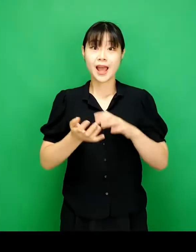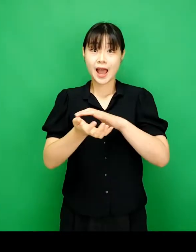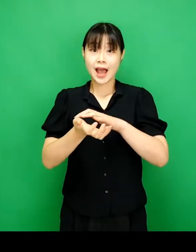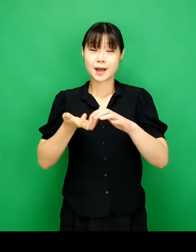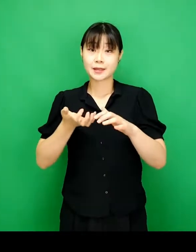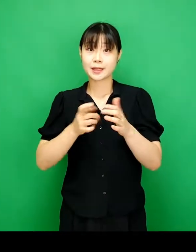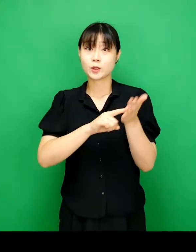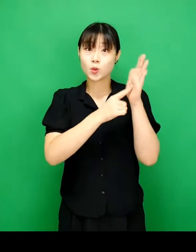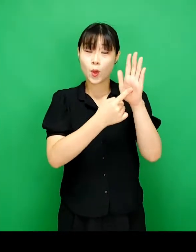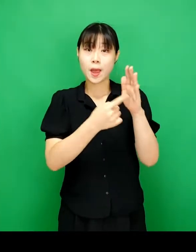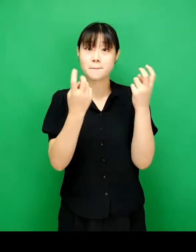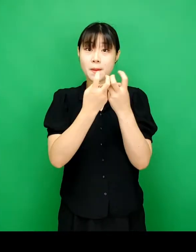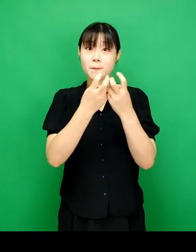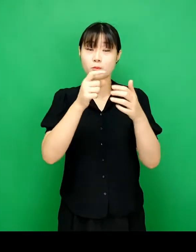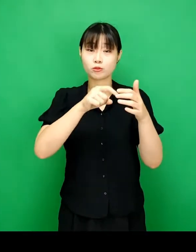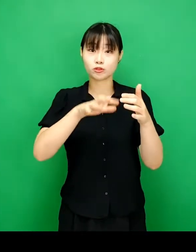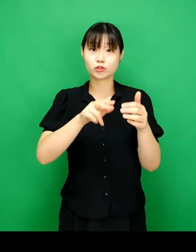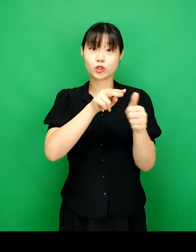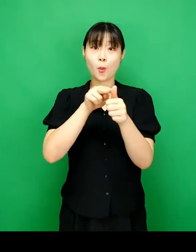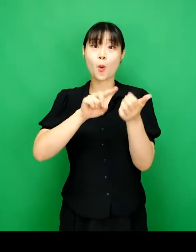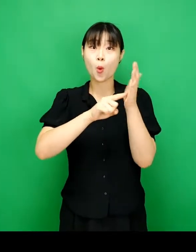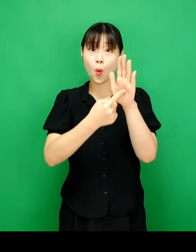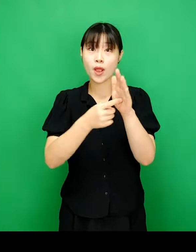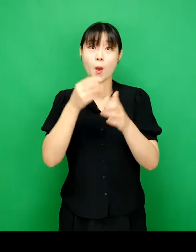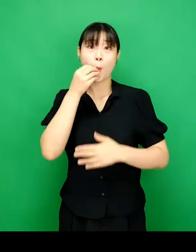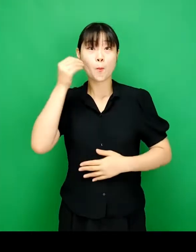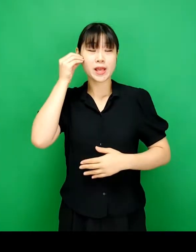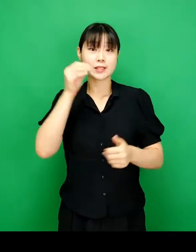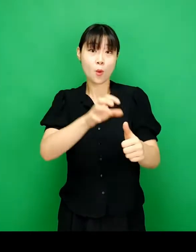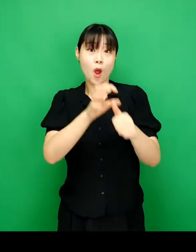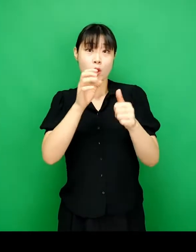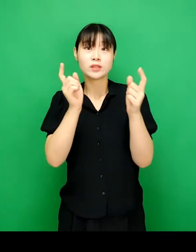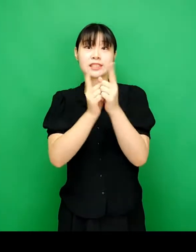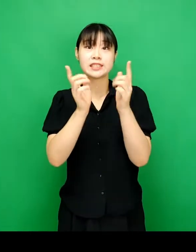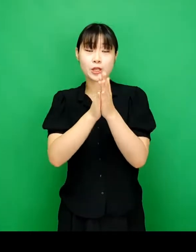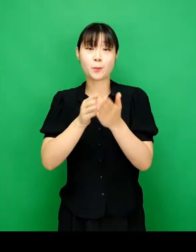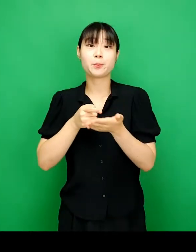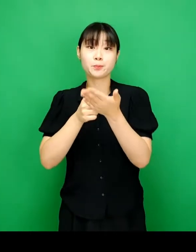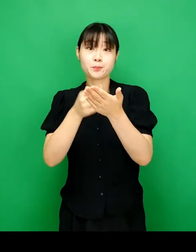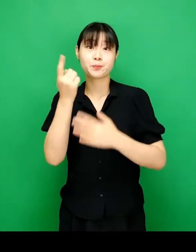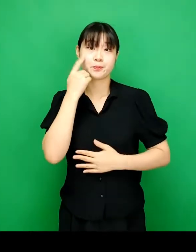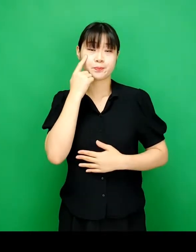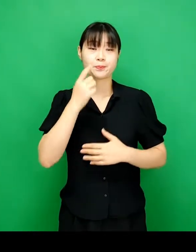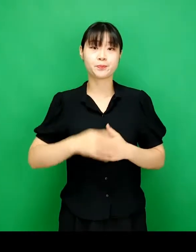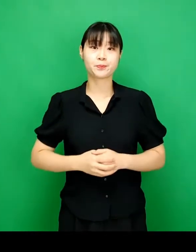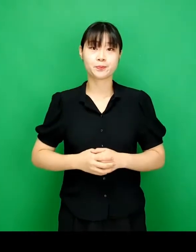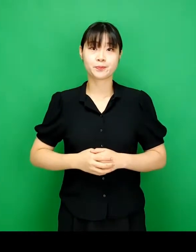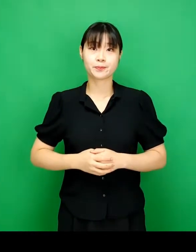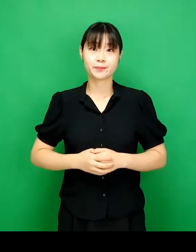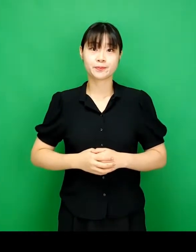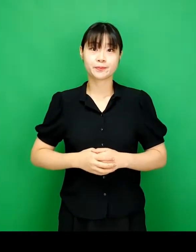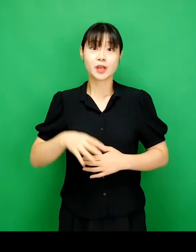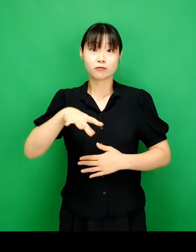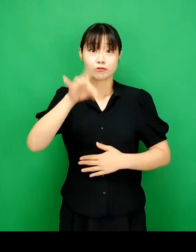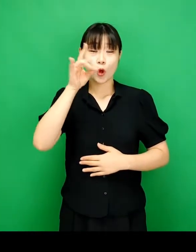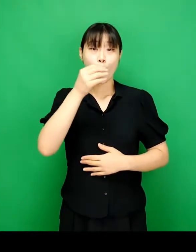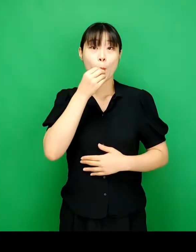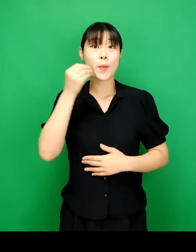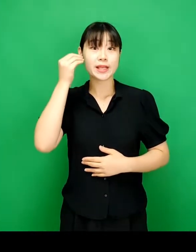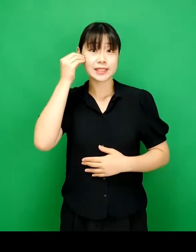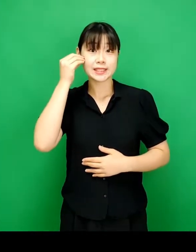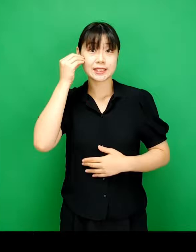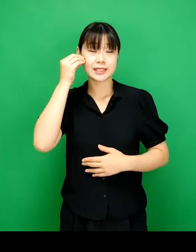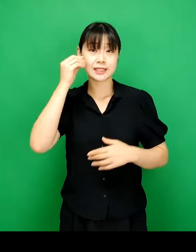이제 앞서 소개한 방법 중 정보공개 포털을 활용해 직접 정보공개 청구를 해봅니다.